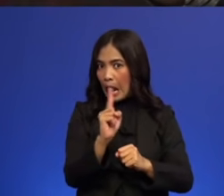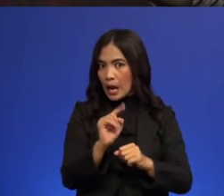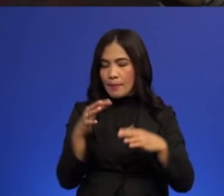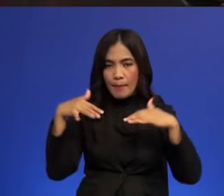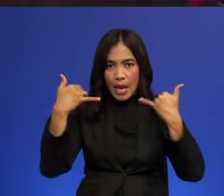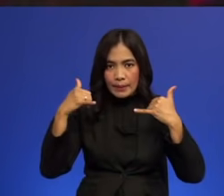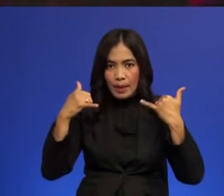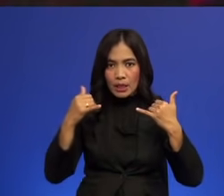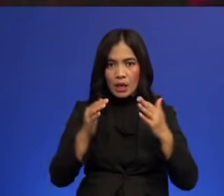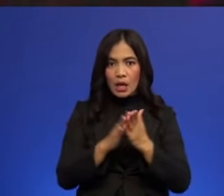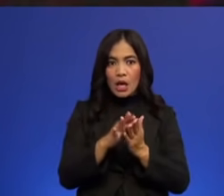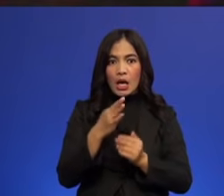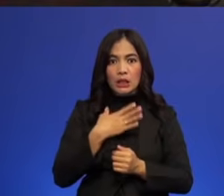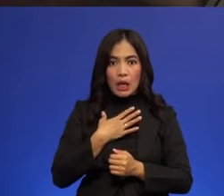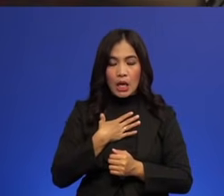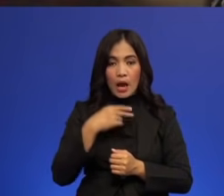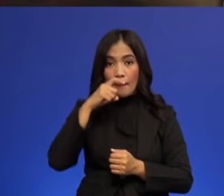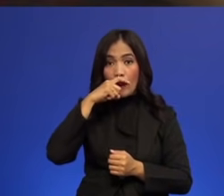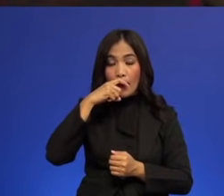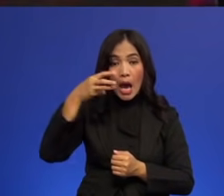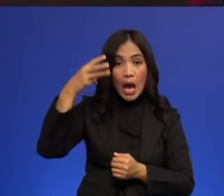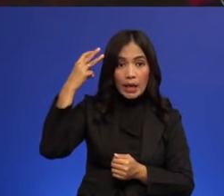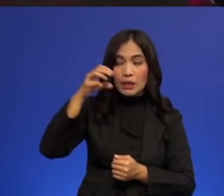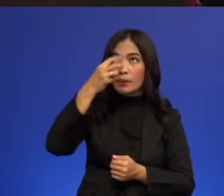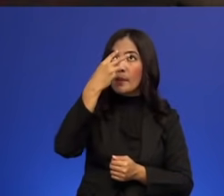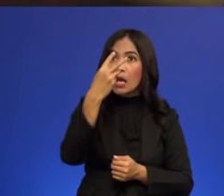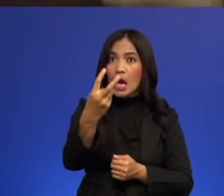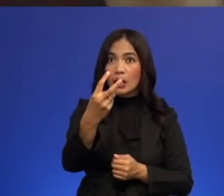Saya melihat wajah-wajah orang yang pernah hidup,